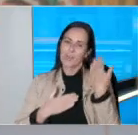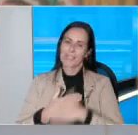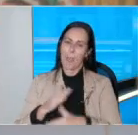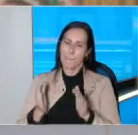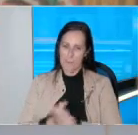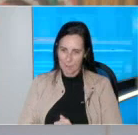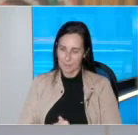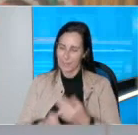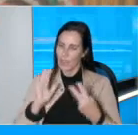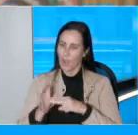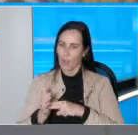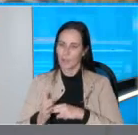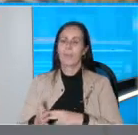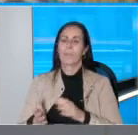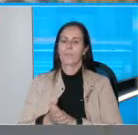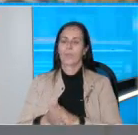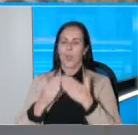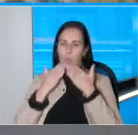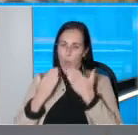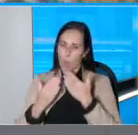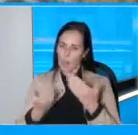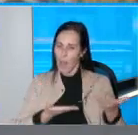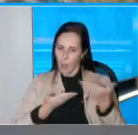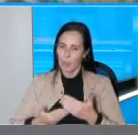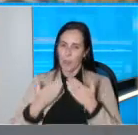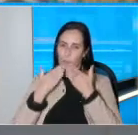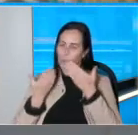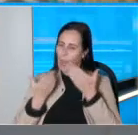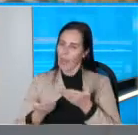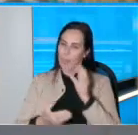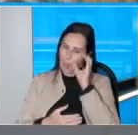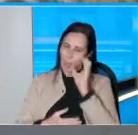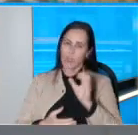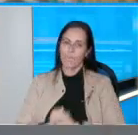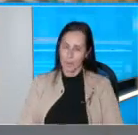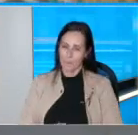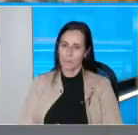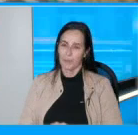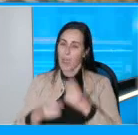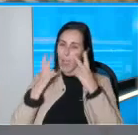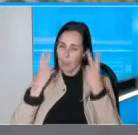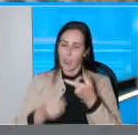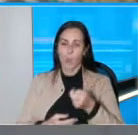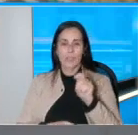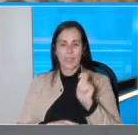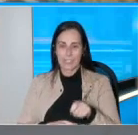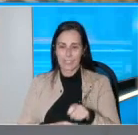מסיימים ומסיימות את התוכנית הזו של משחק חוץ. תודה רבה לאורחים שהיו איתנו, תודה רבה לכם לצופים ולצופות. חפשו